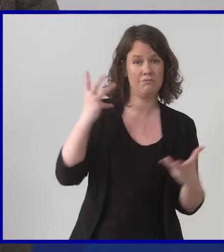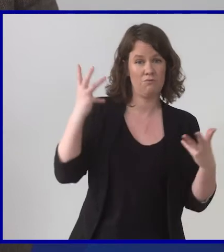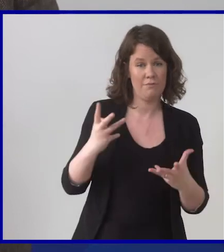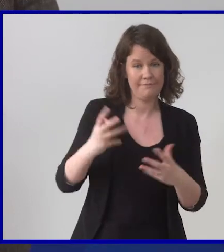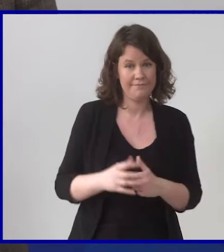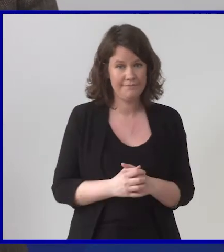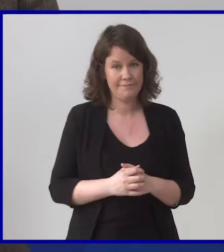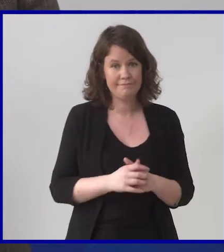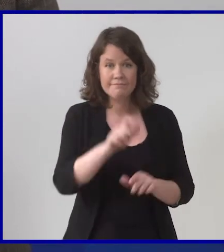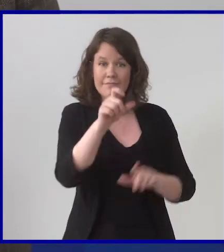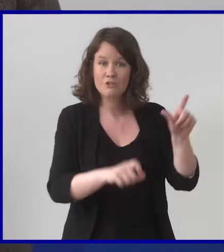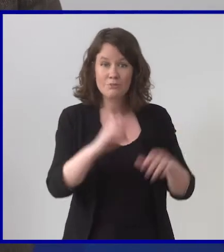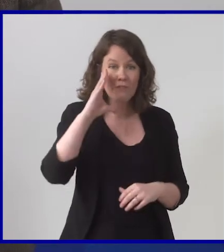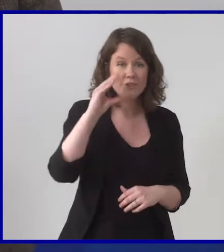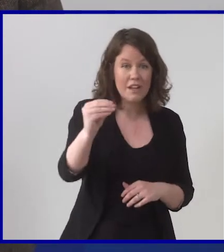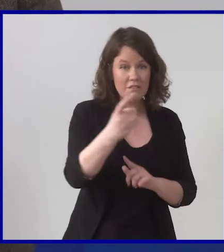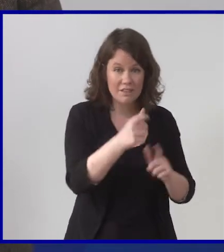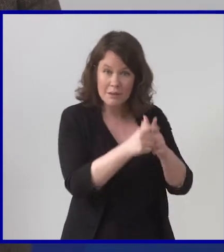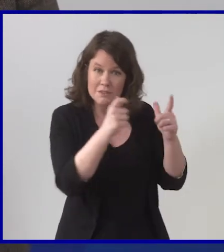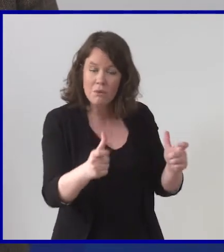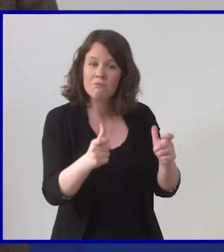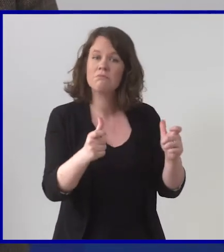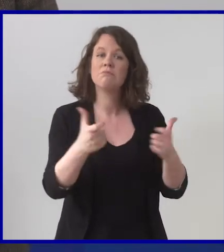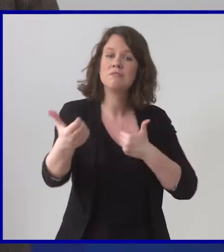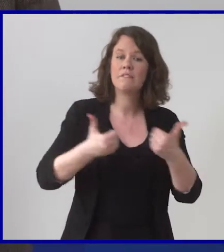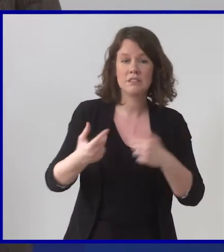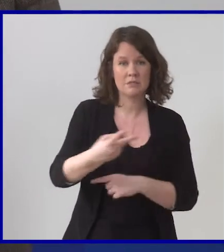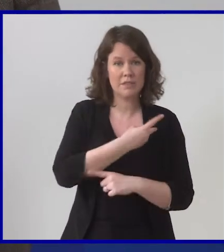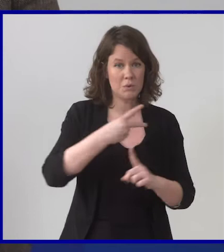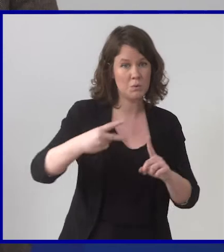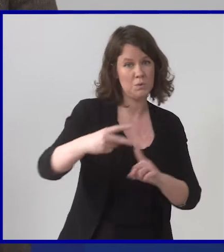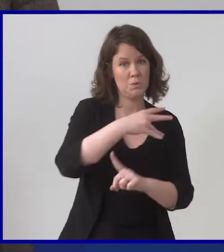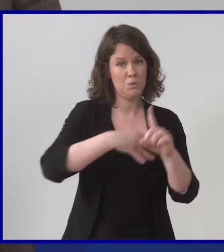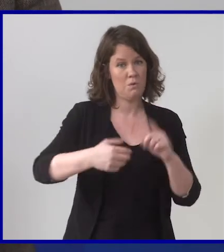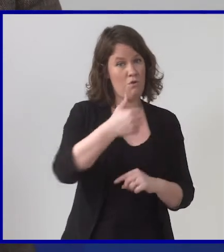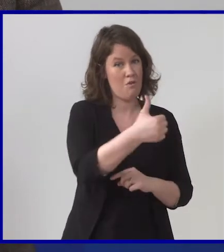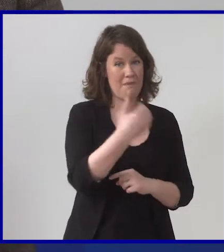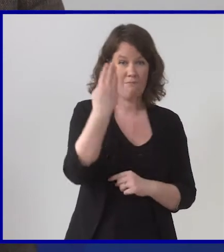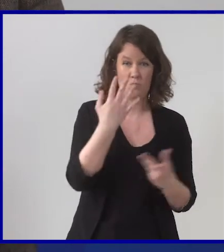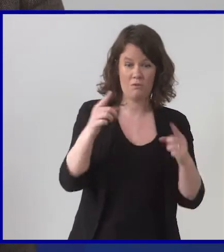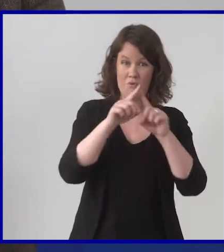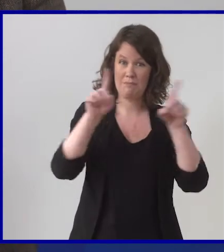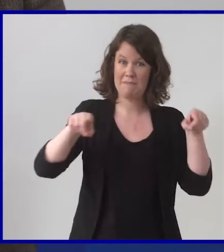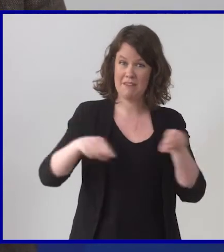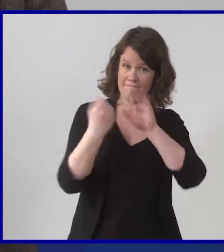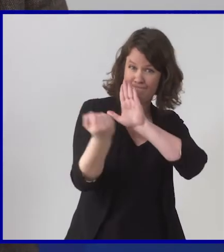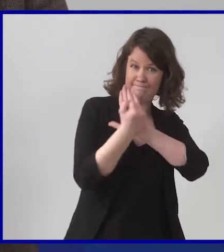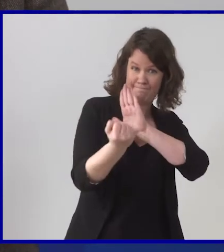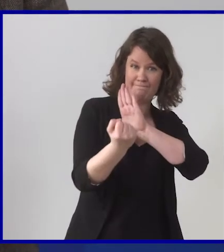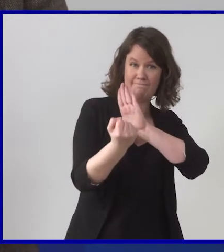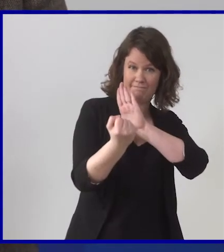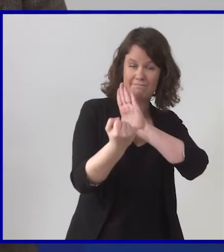hier, comme vous le savez, les professionnels des établissements et services médico-sociaux doivent être munis